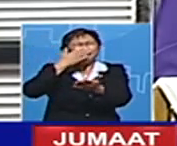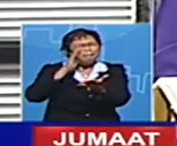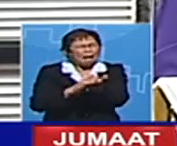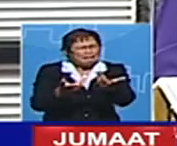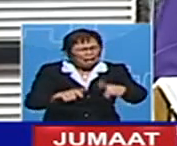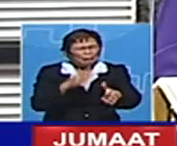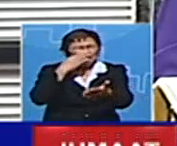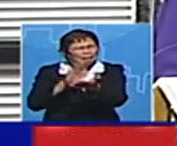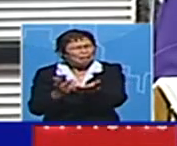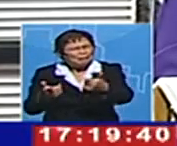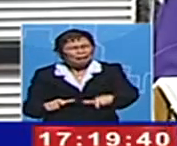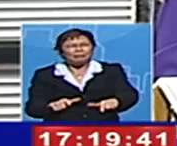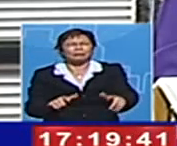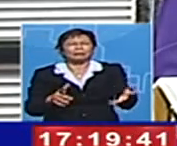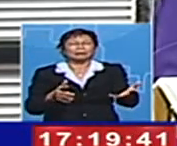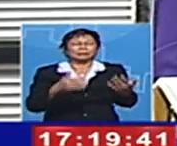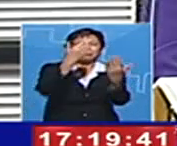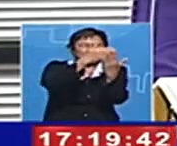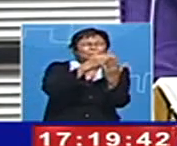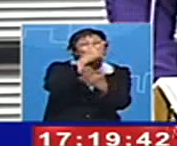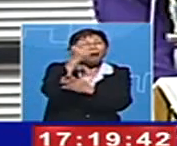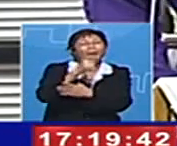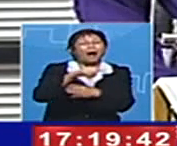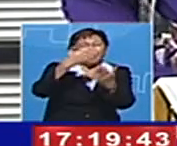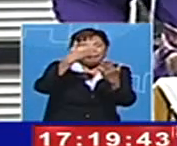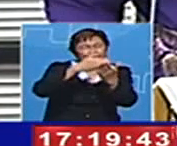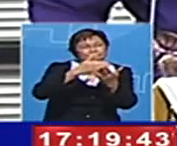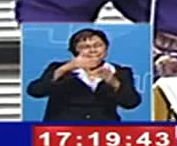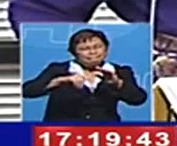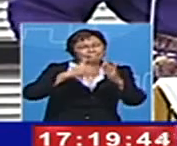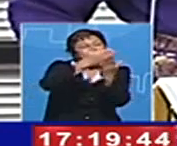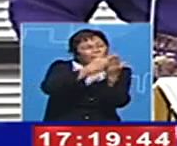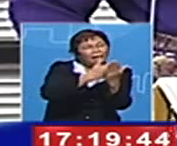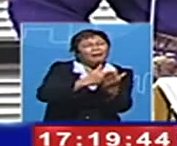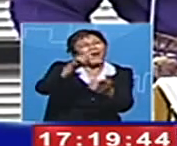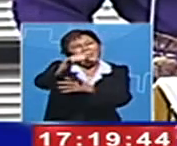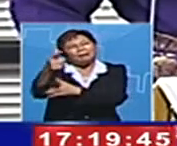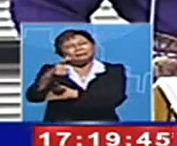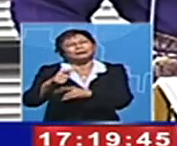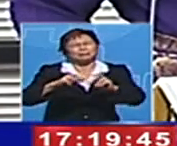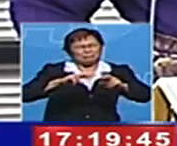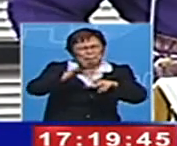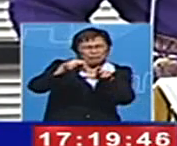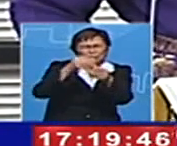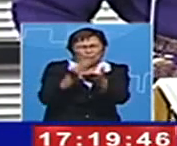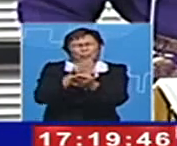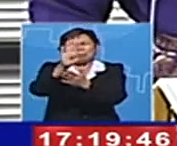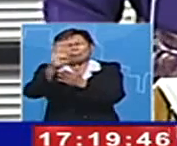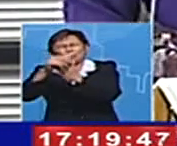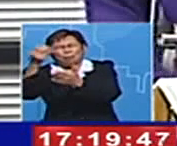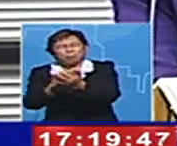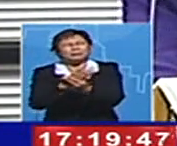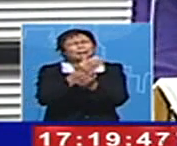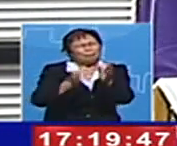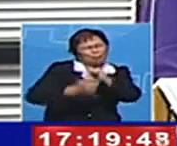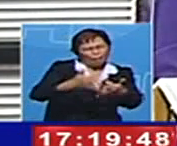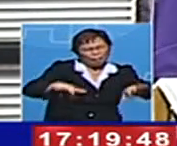tragedi ini jika tidak diambil langkah yang proaktif boleh menyebabkan kerugian berbilion Ringgit dan lebih penting lagi kehilangan